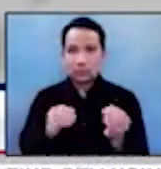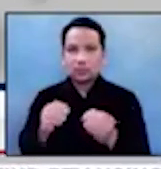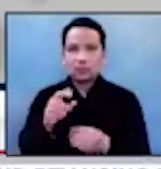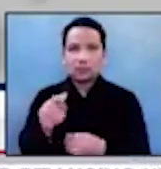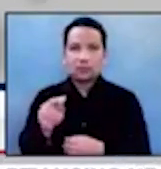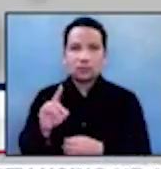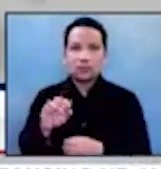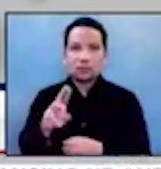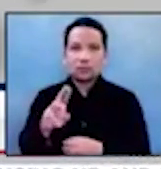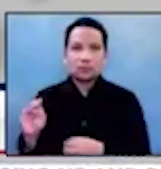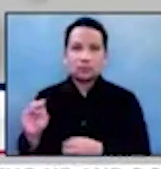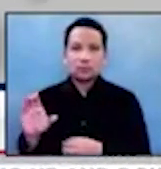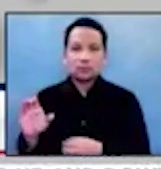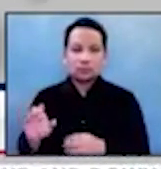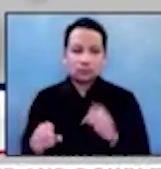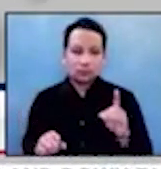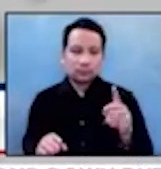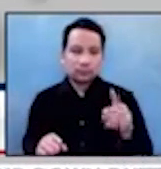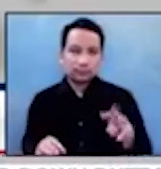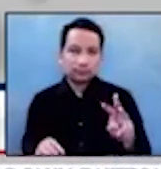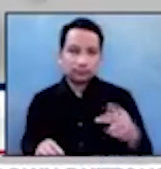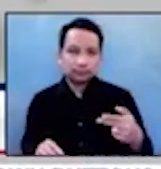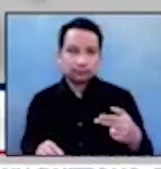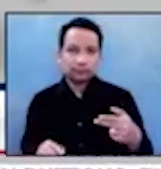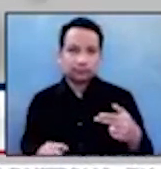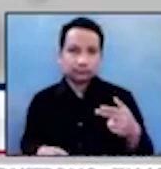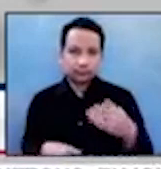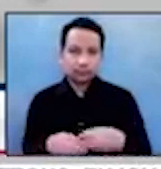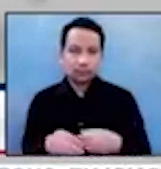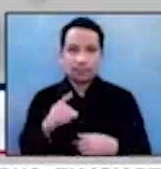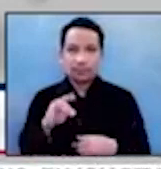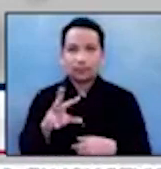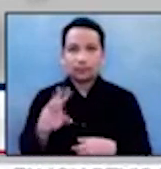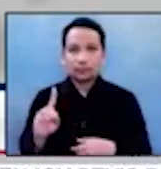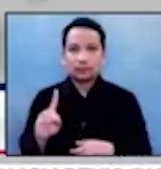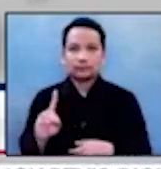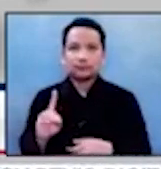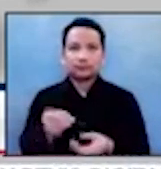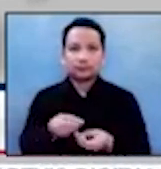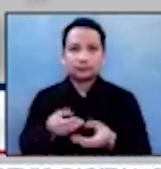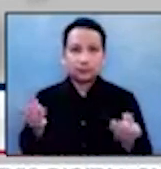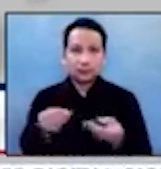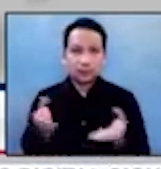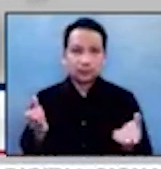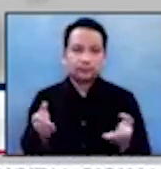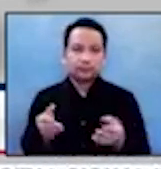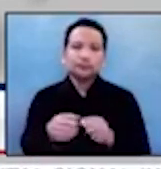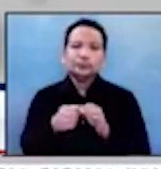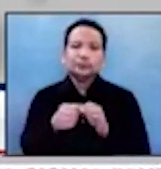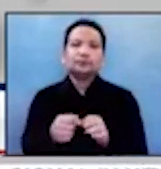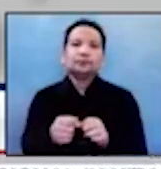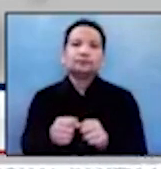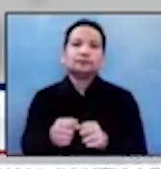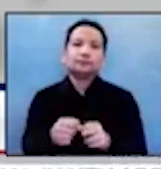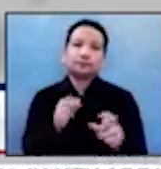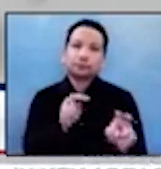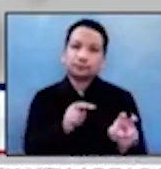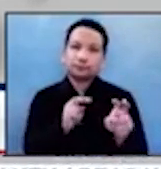at DPWH sa lugar, habang ang DSWD ANIA ay namamahagi na ng relief at patuloy ring minomonitor ang